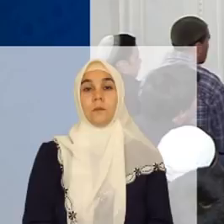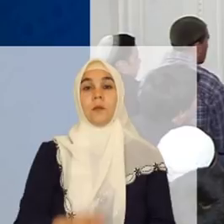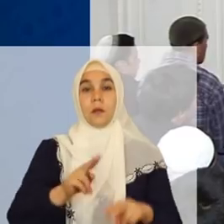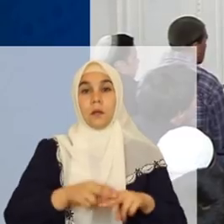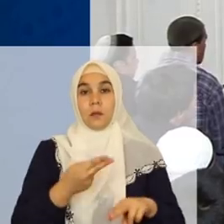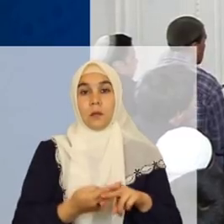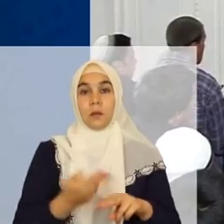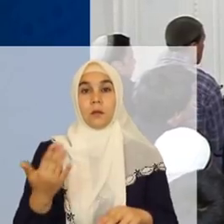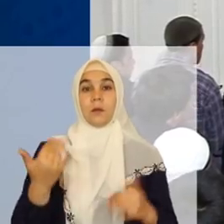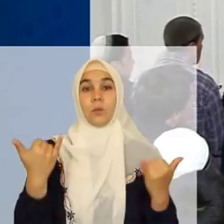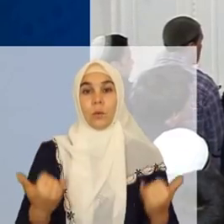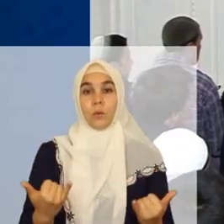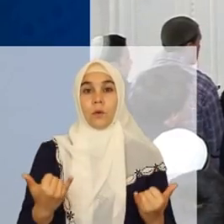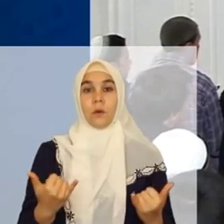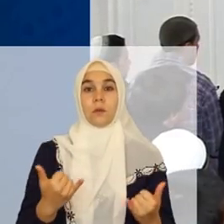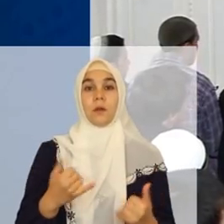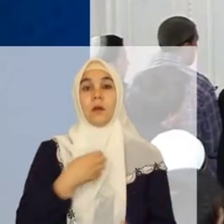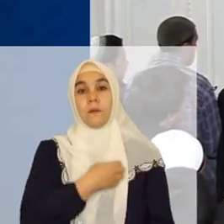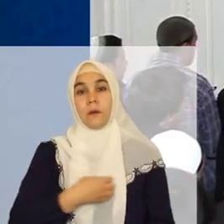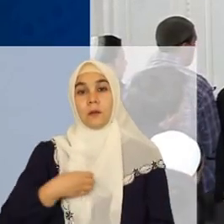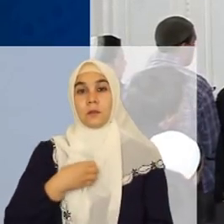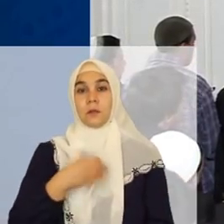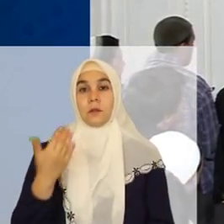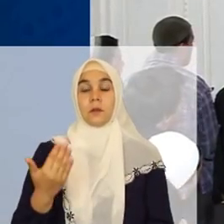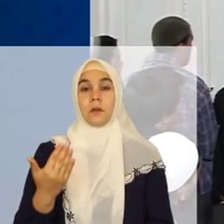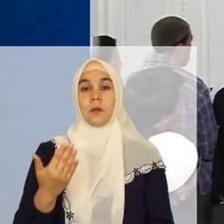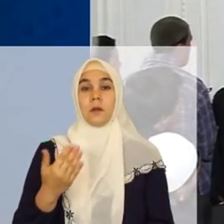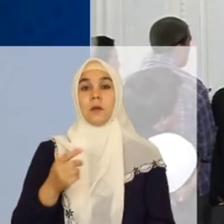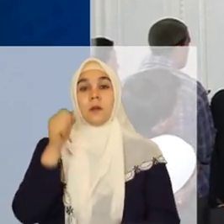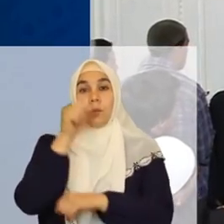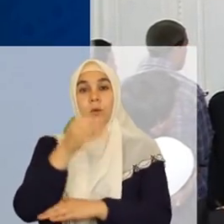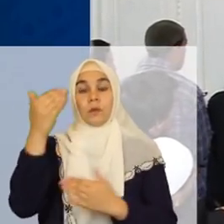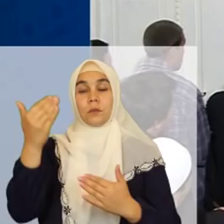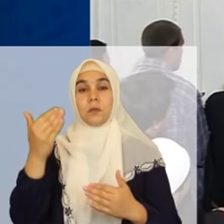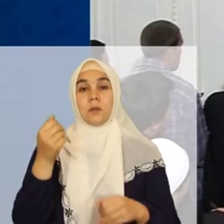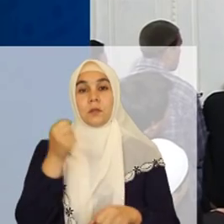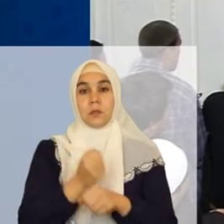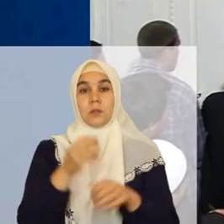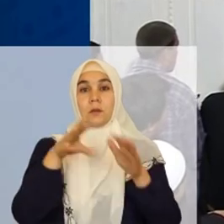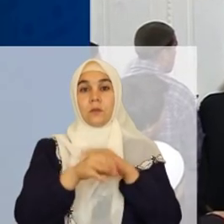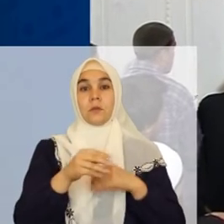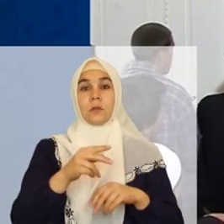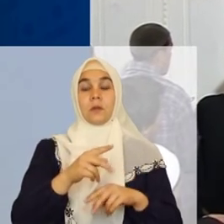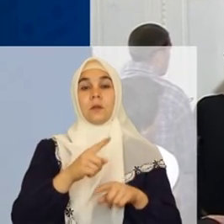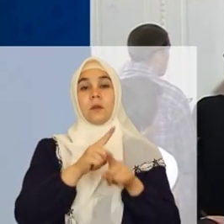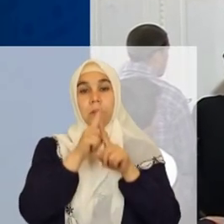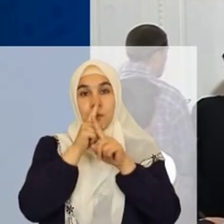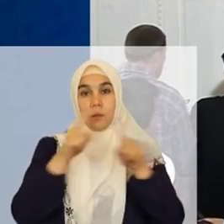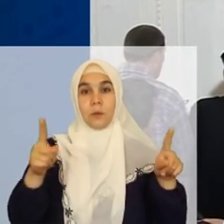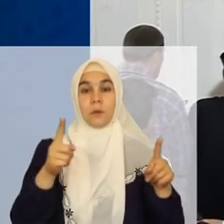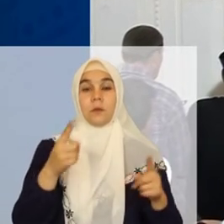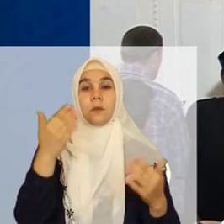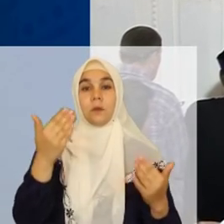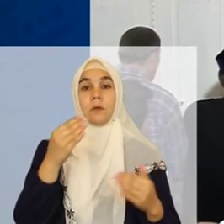Ana bu alohida bir ibodatlarning ichida o'ziga xosligi bilan ajralib